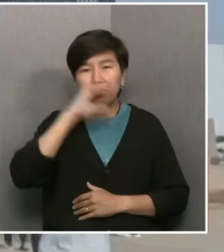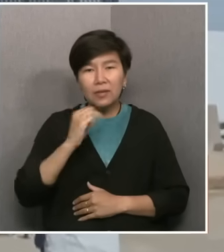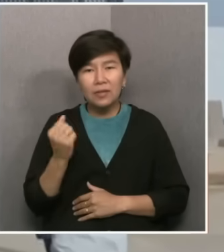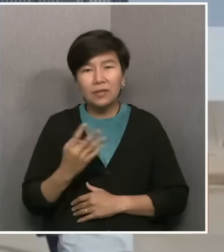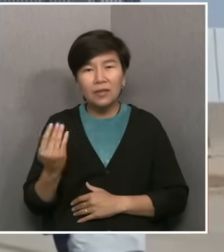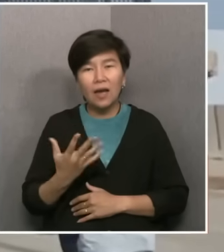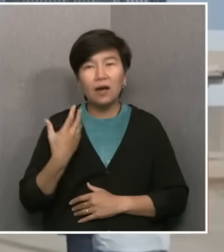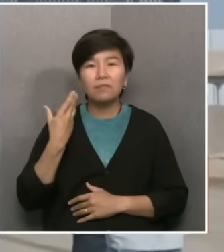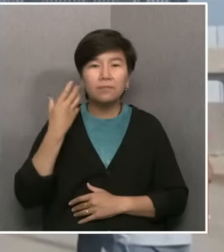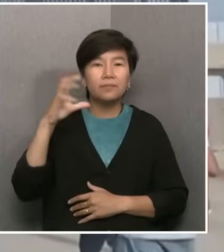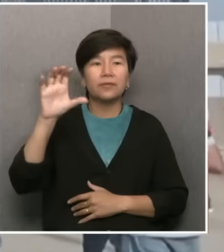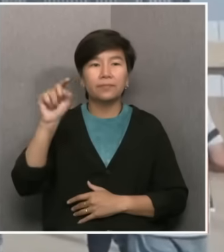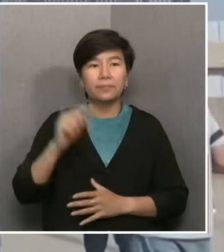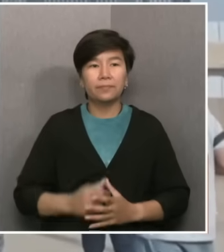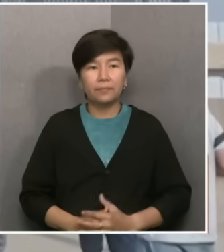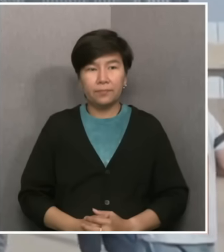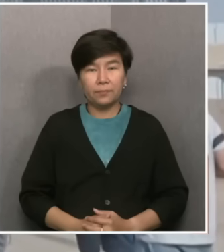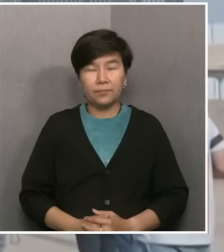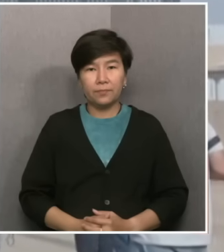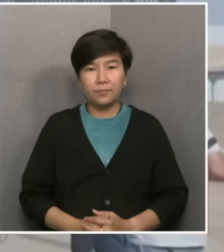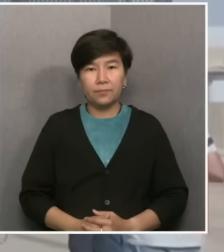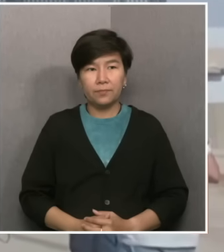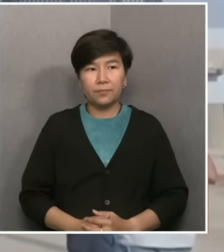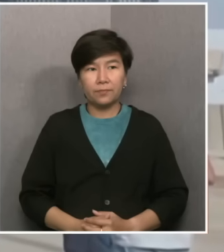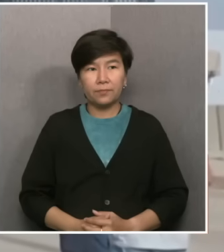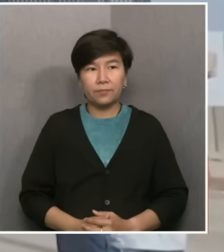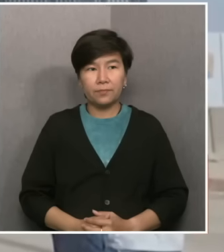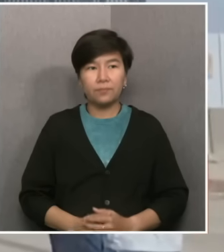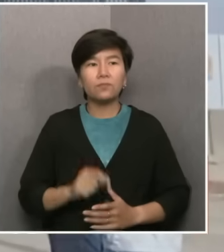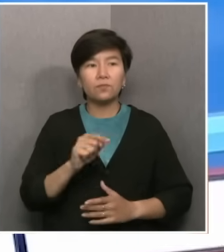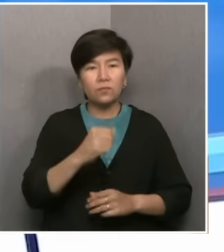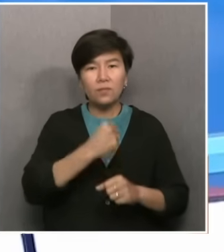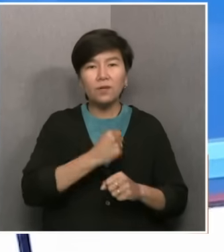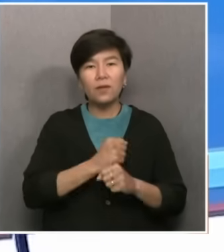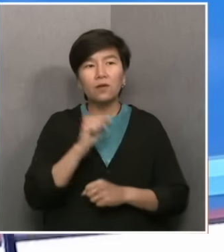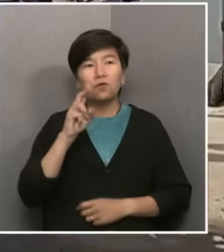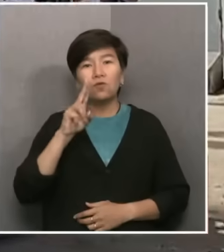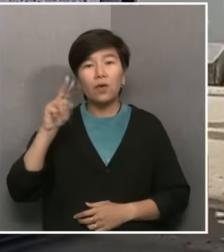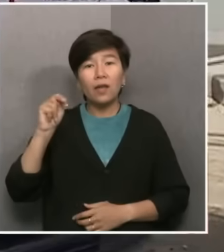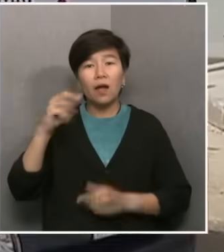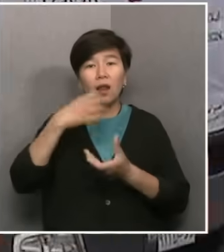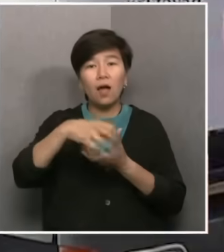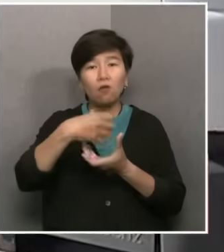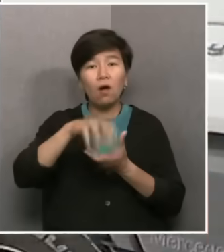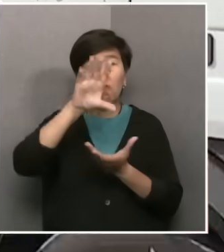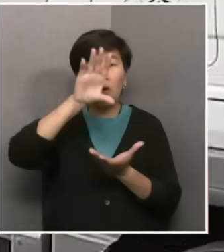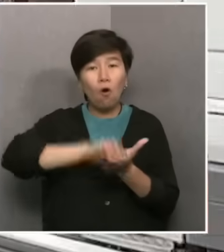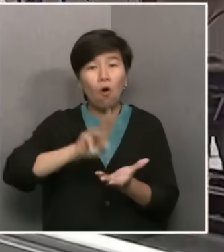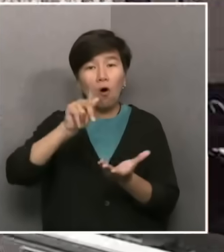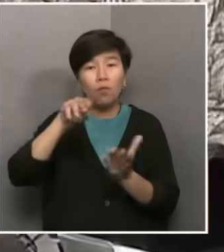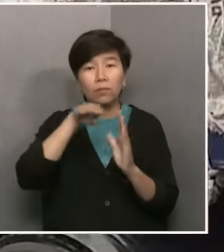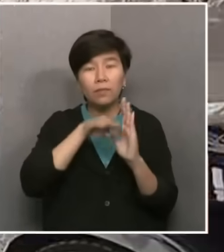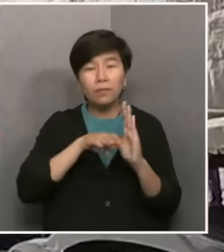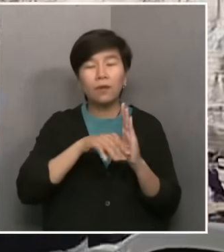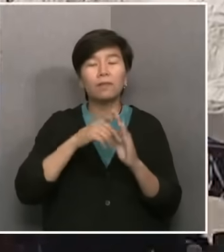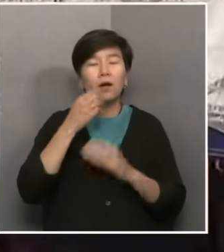ฝ่ายสื่อสารประจำหน่วยงานบรรเทาทุกข์และการทำงานแห่งสหประชาชาติได้เปิดเผยข้อมูลเดียวกันนี้ผ่านทางโทรศัพท์